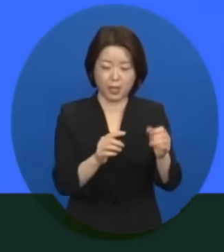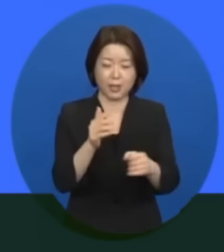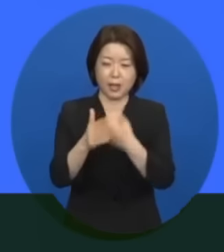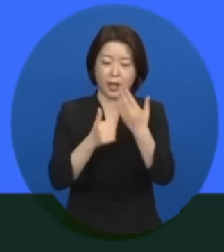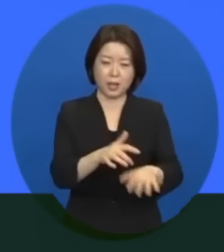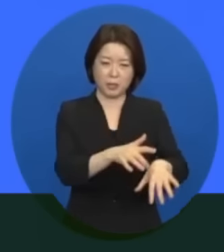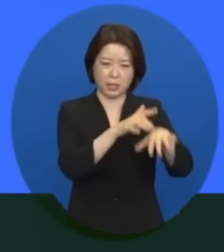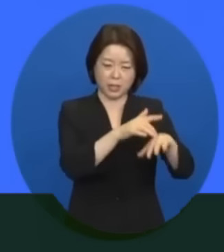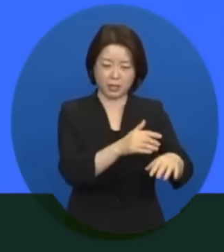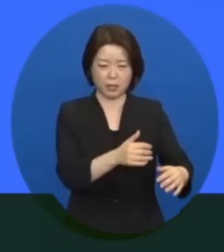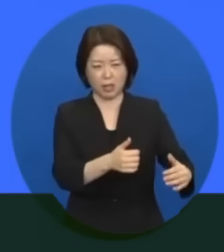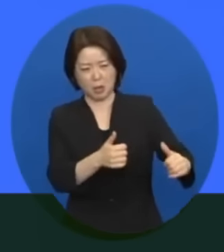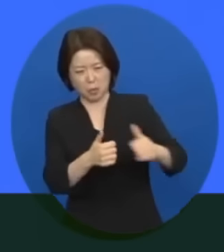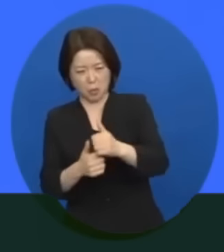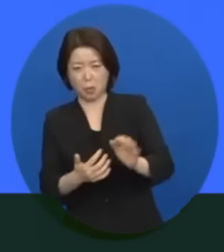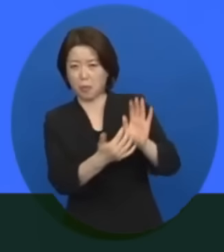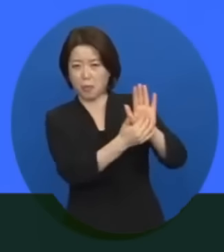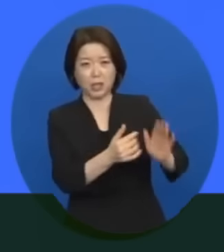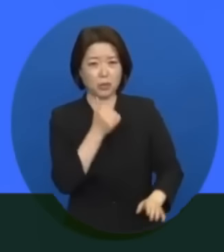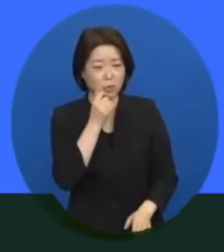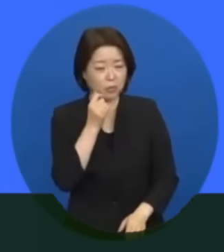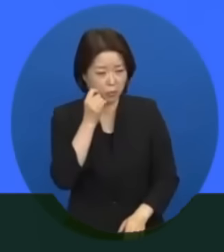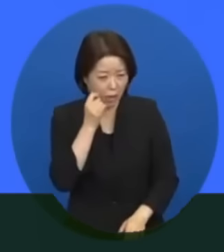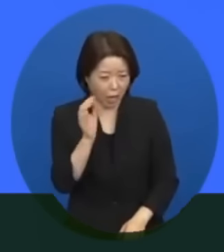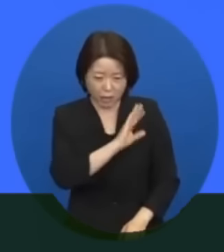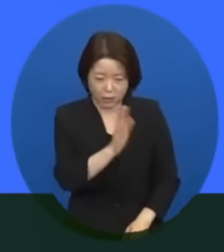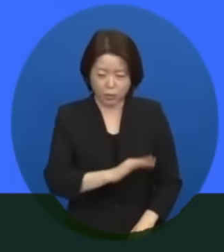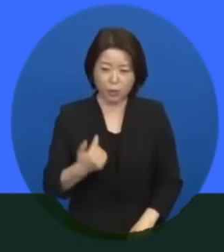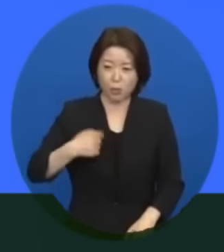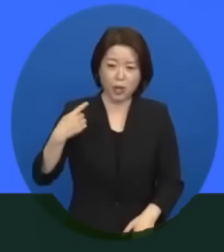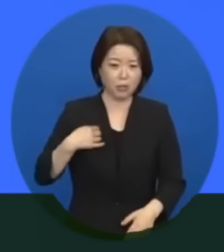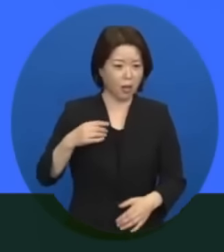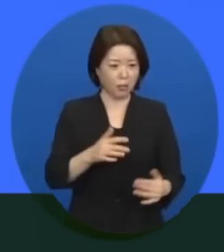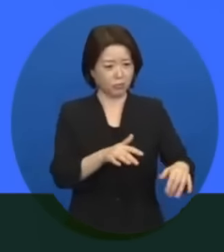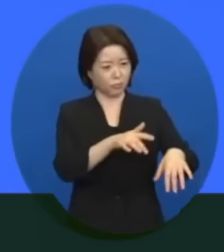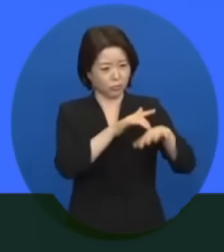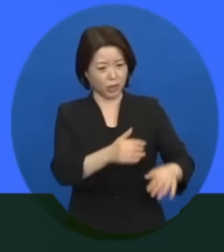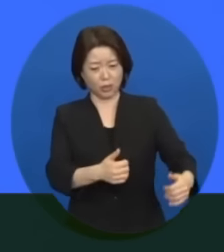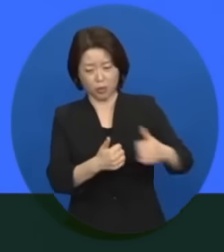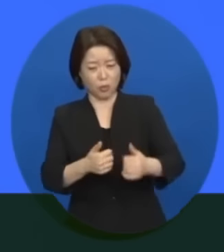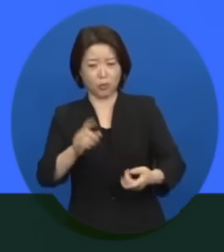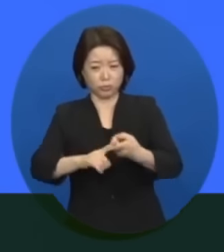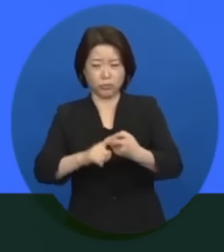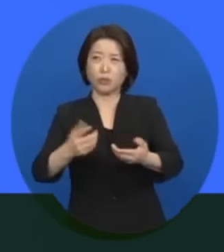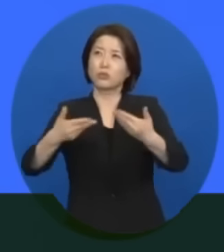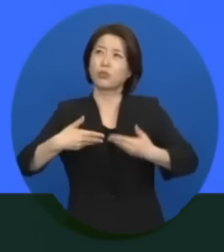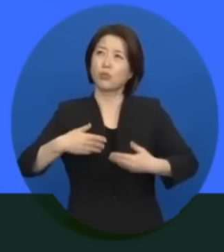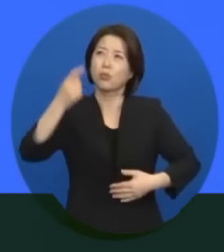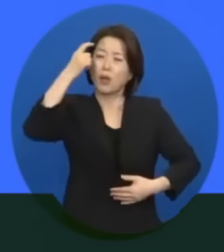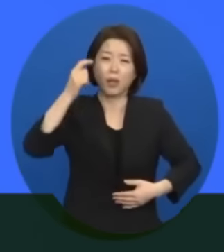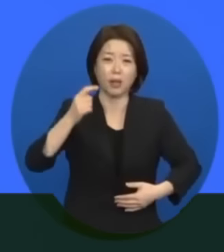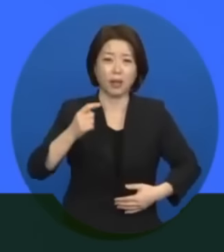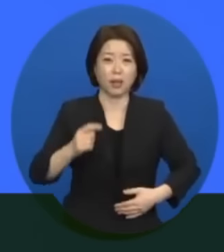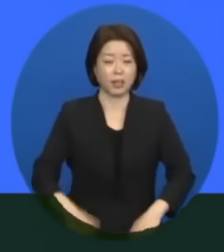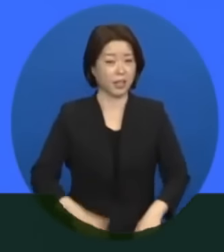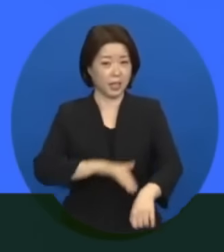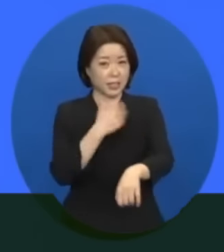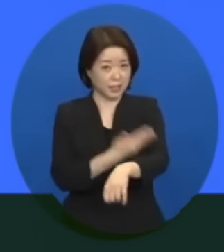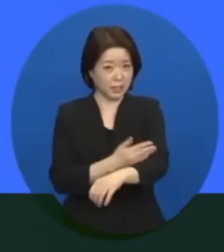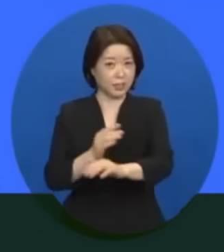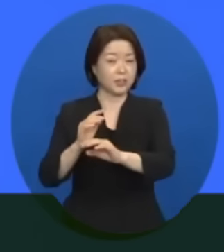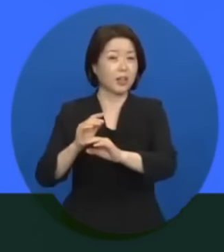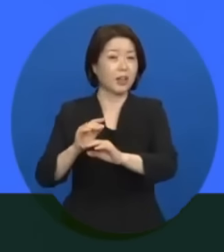공격을 막아주지 아니하시고 왜 허락하시는가 하나님이 능력이 없어서가 아니라 그 고장을 그 죄송합니다 그